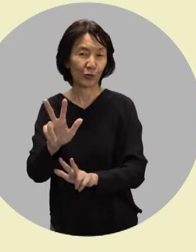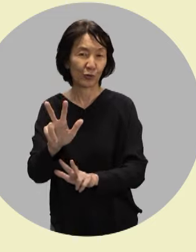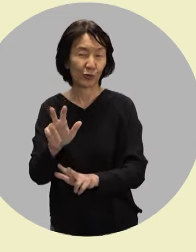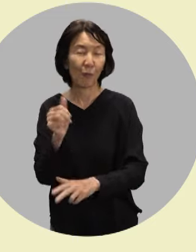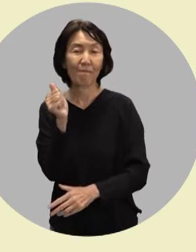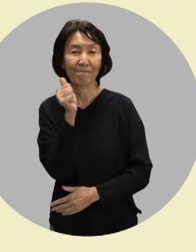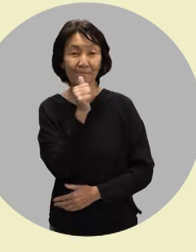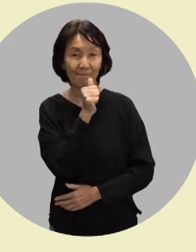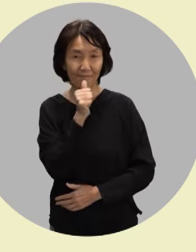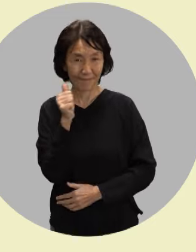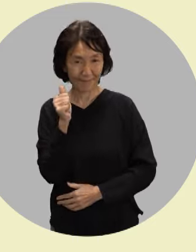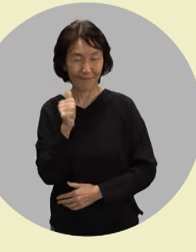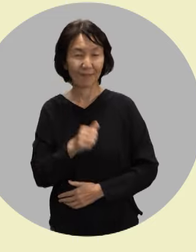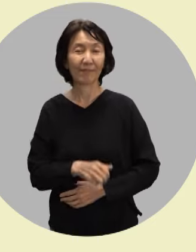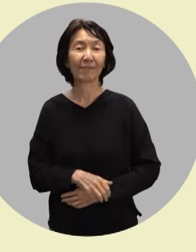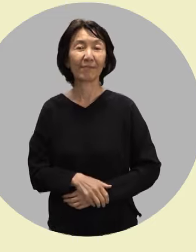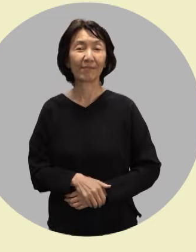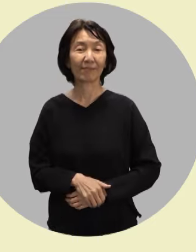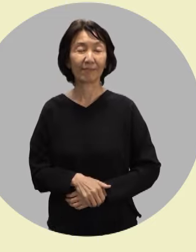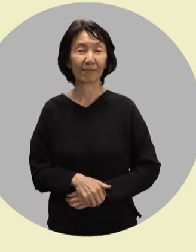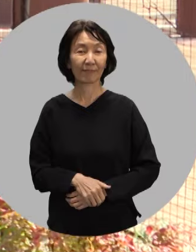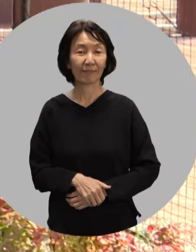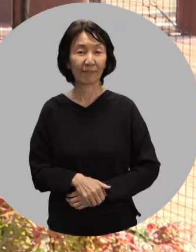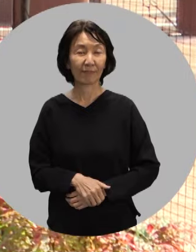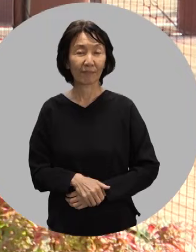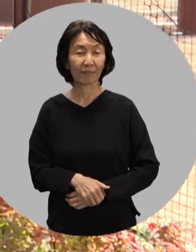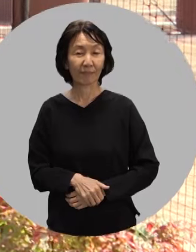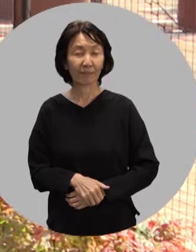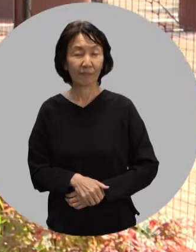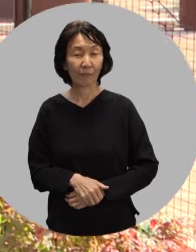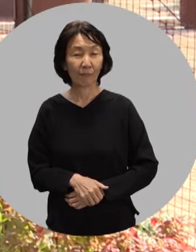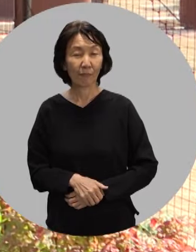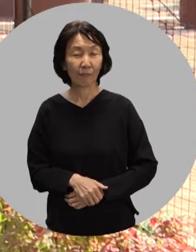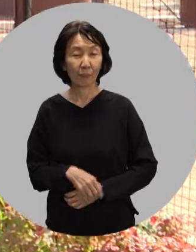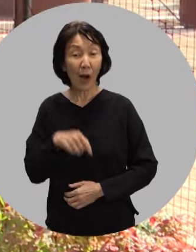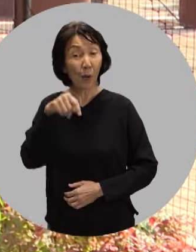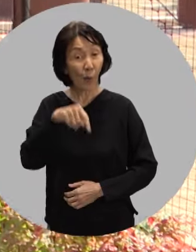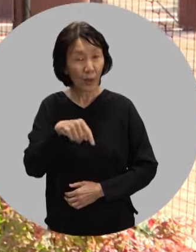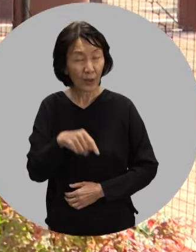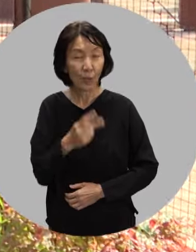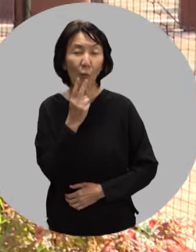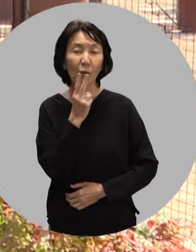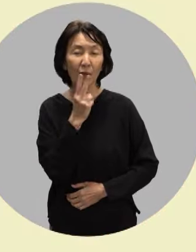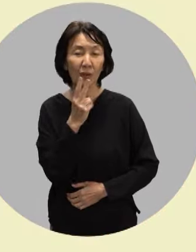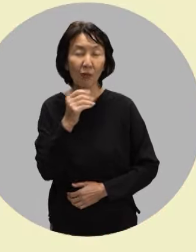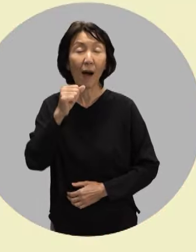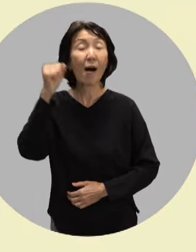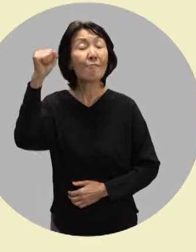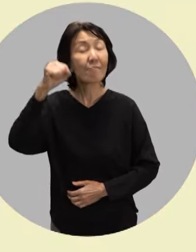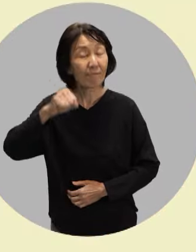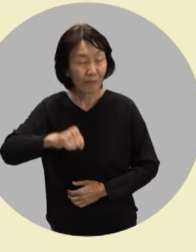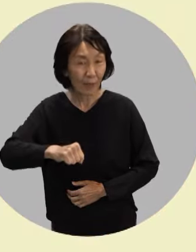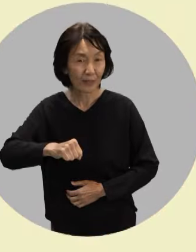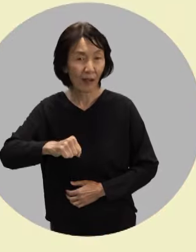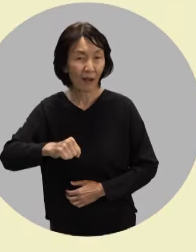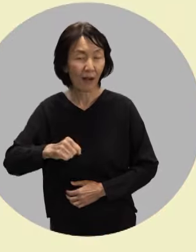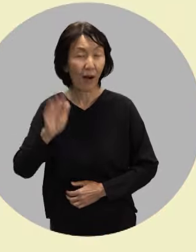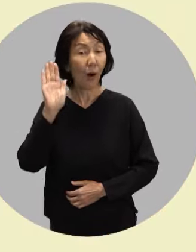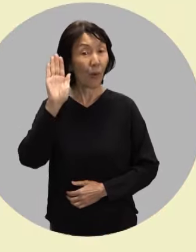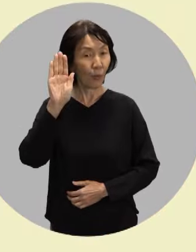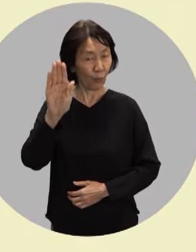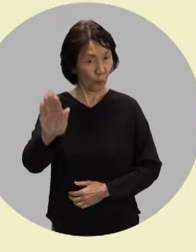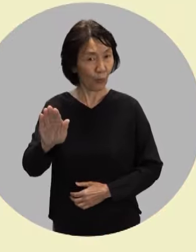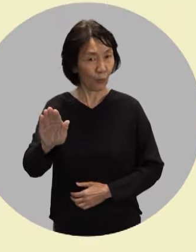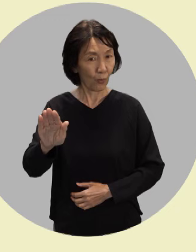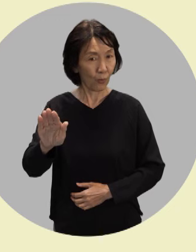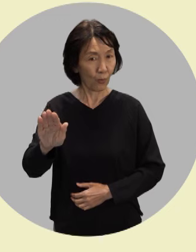のか見ていきましょう。 これまで基本的に公園内での喫煙は可能としていたんですけれども、今回